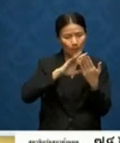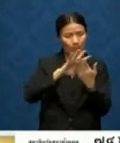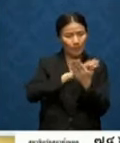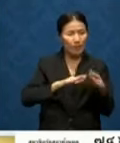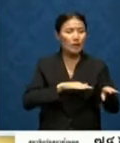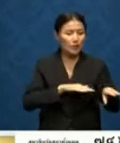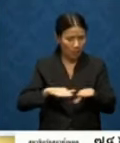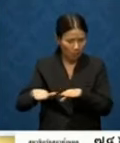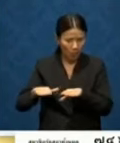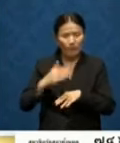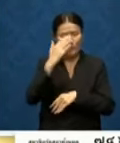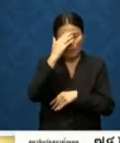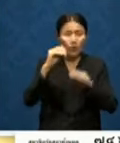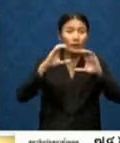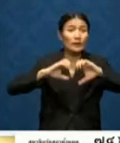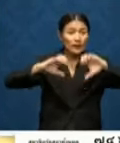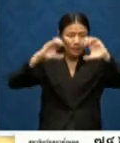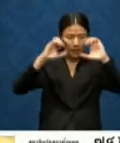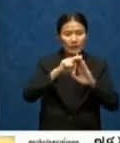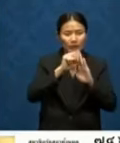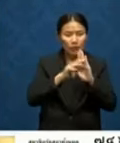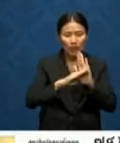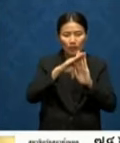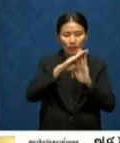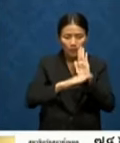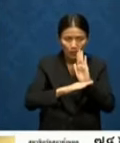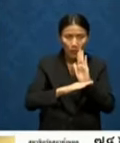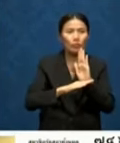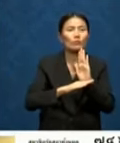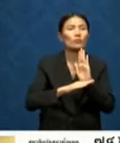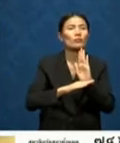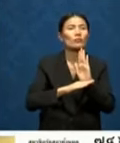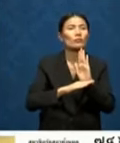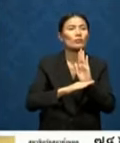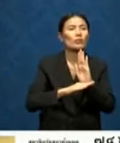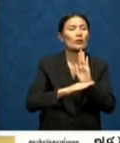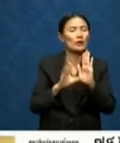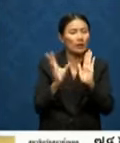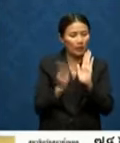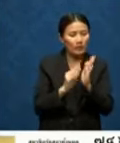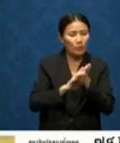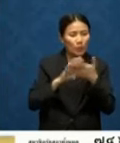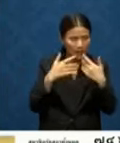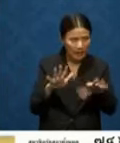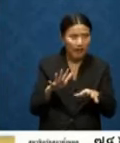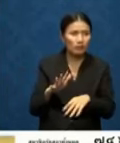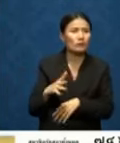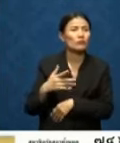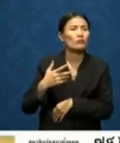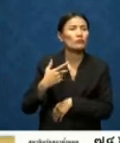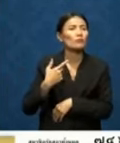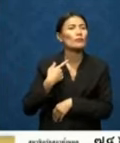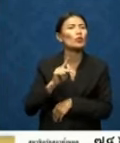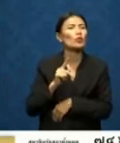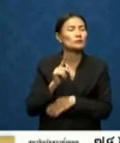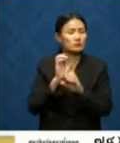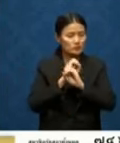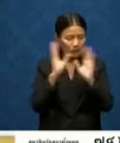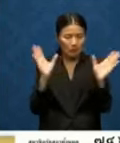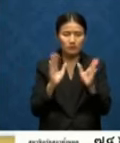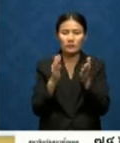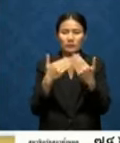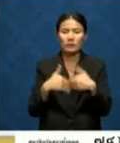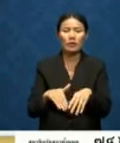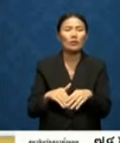ได้ทำนโยบายรวงนายไ้แล้วนี่คือสิ่งที่จะเกิดประโยชน๋ ระ Ν rashกครัเพราฉะนั้นีกนโยบายนึก็คือโยบาย